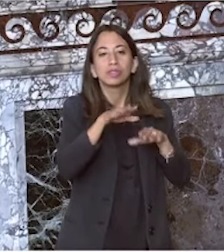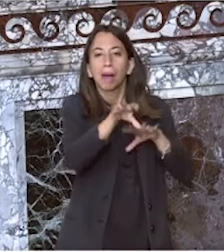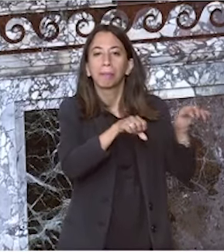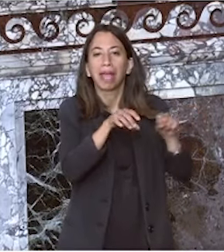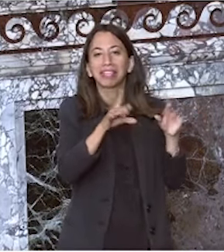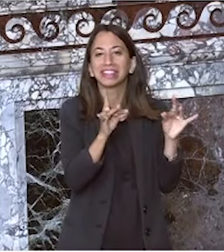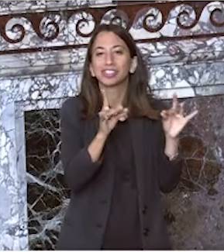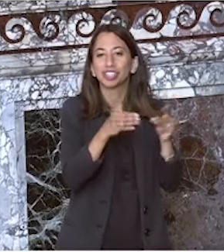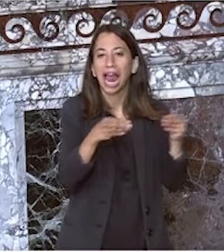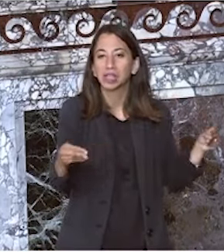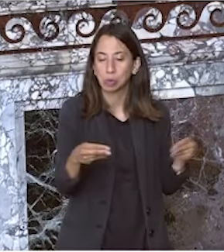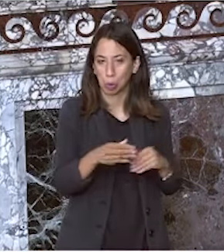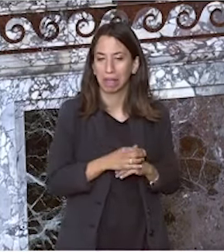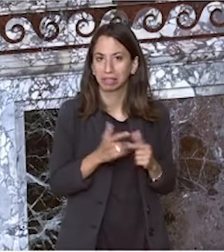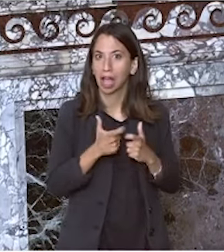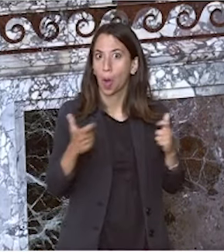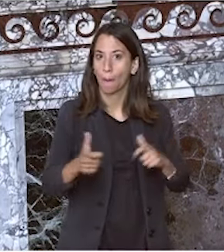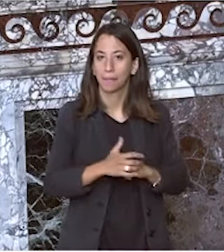forma digitale.